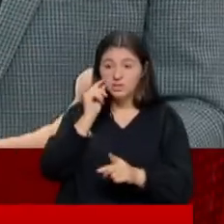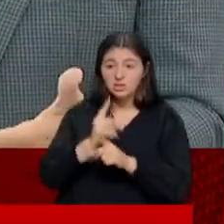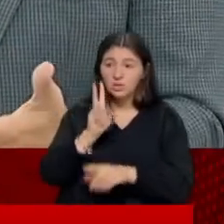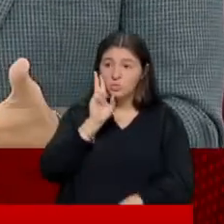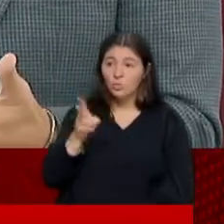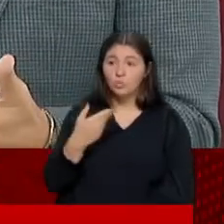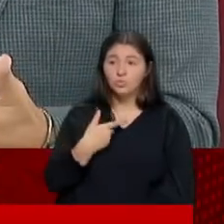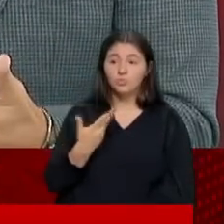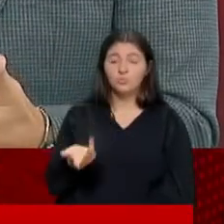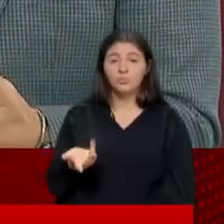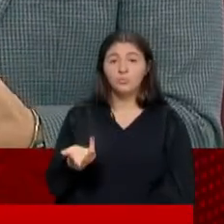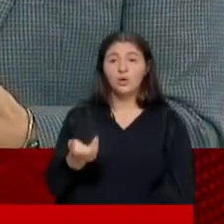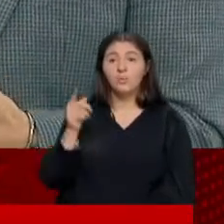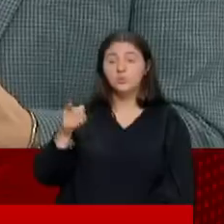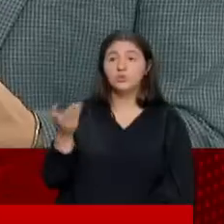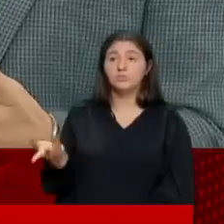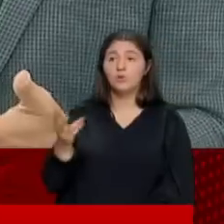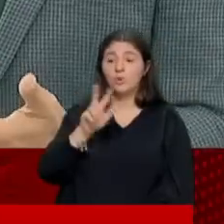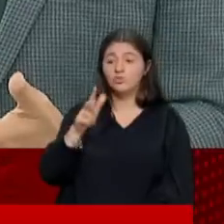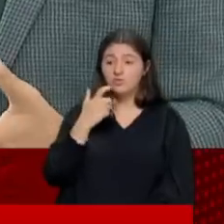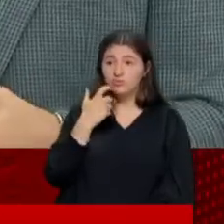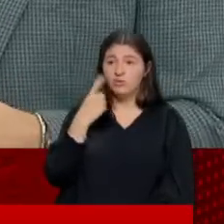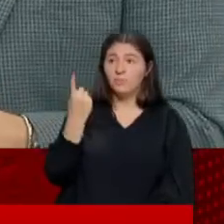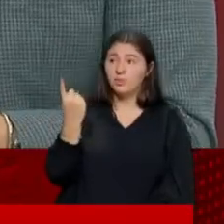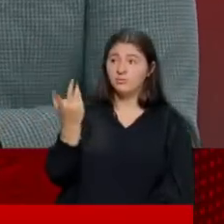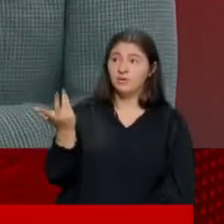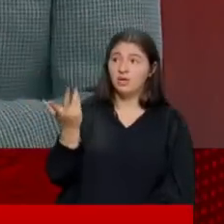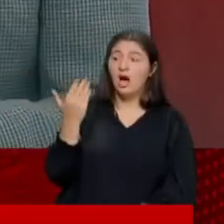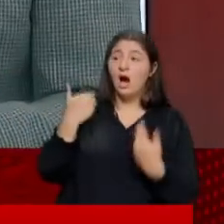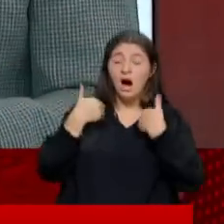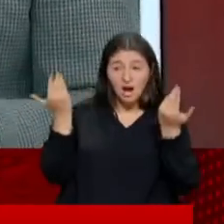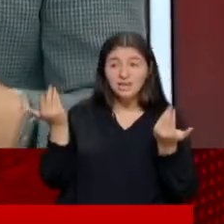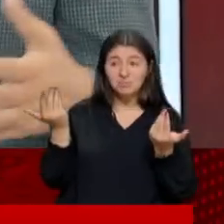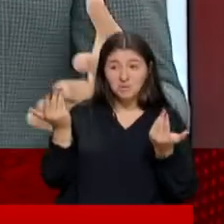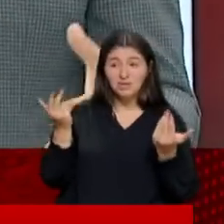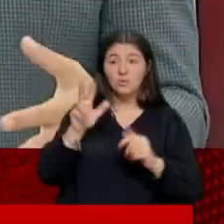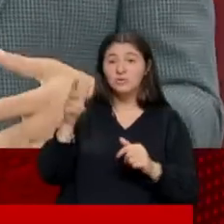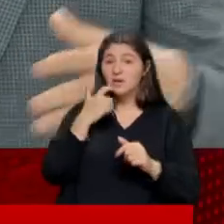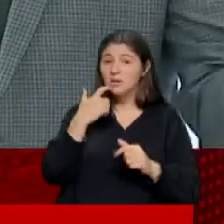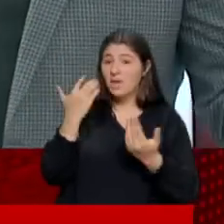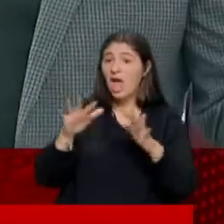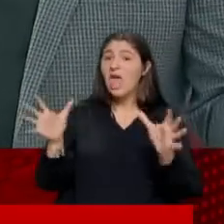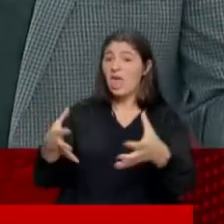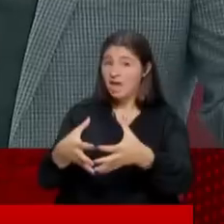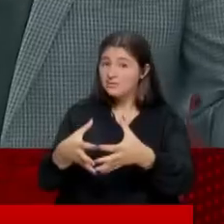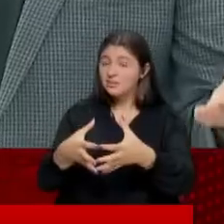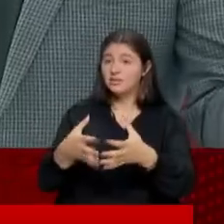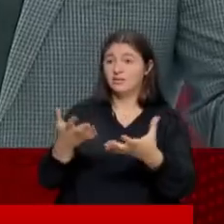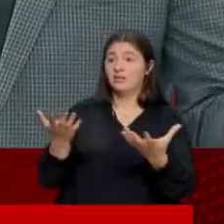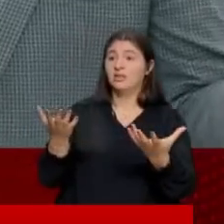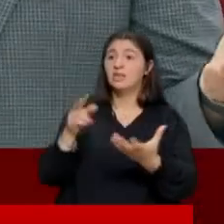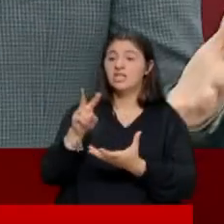gördük bu şimdi 30 yaşındaki bir hakimin 30 yaşındaki bir heyetin